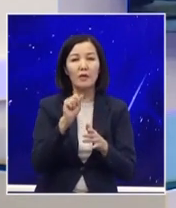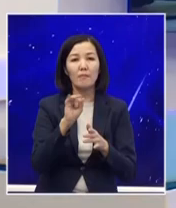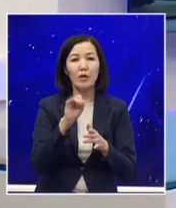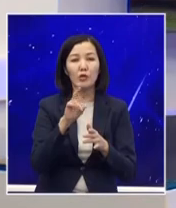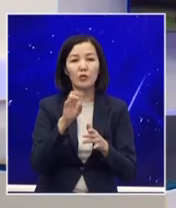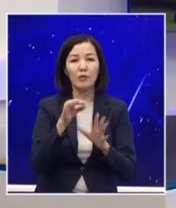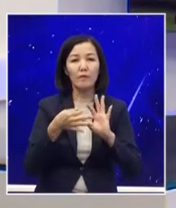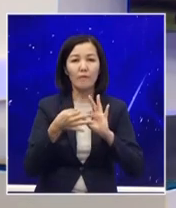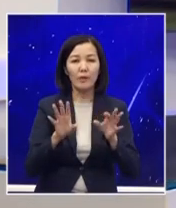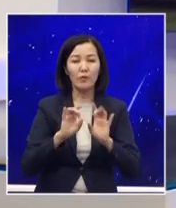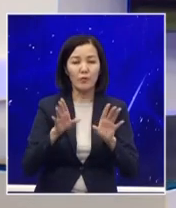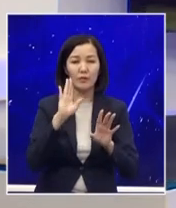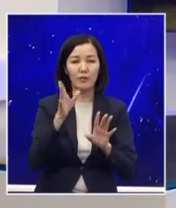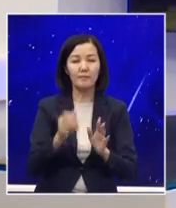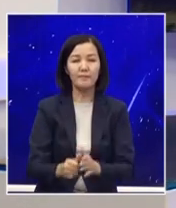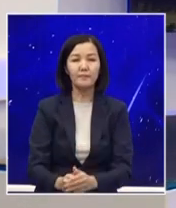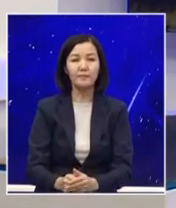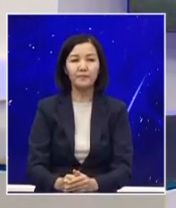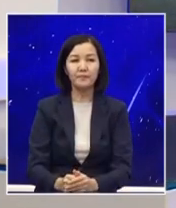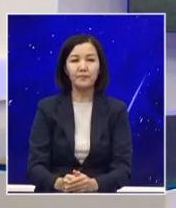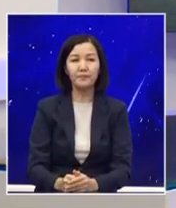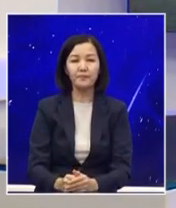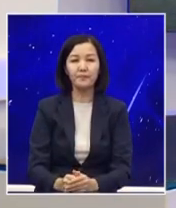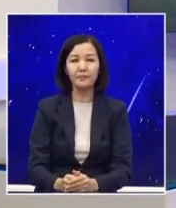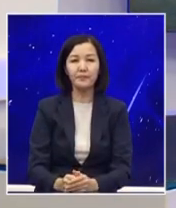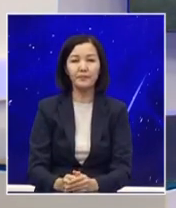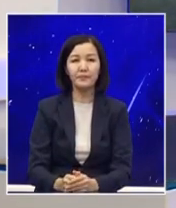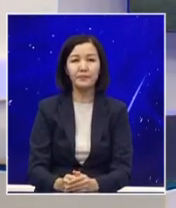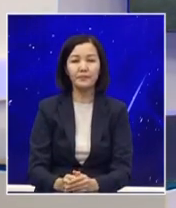области Батыржан Байжуманов. Подробности в материалах сюжета.